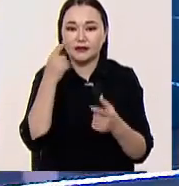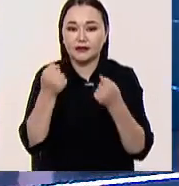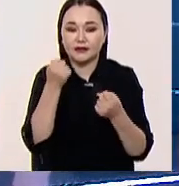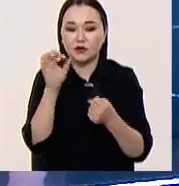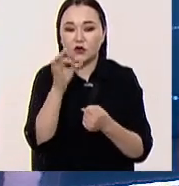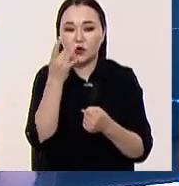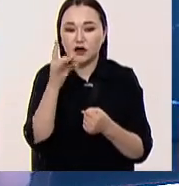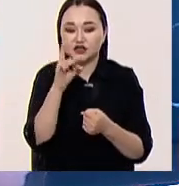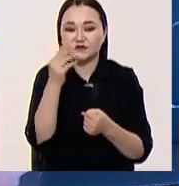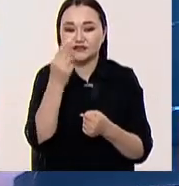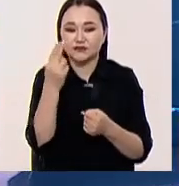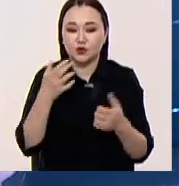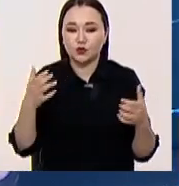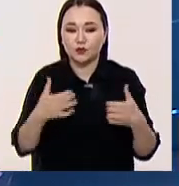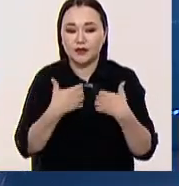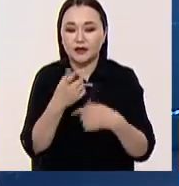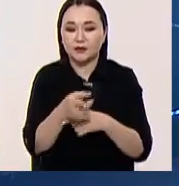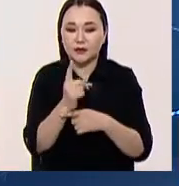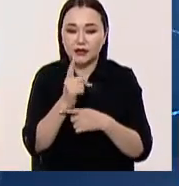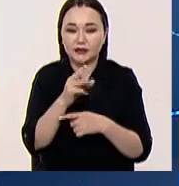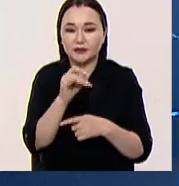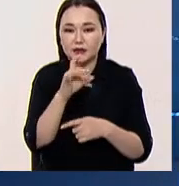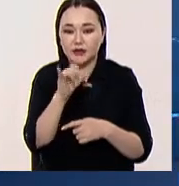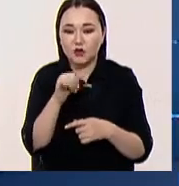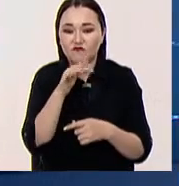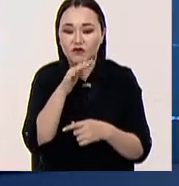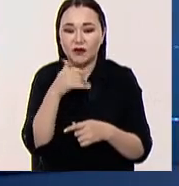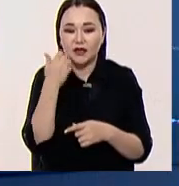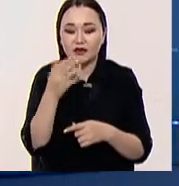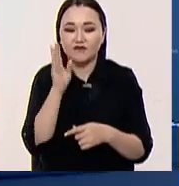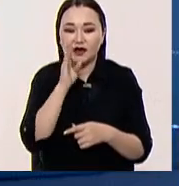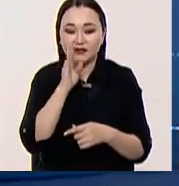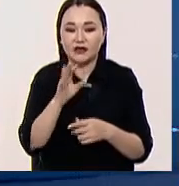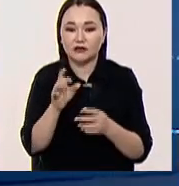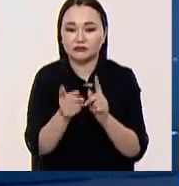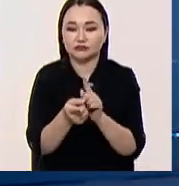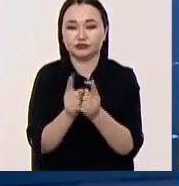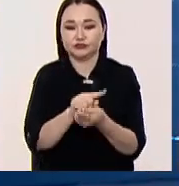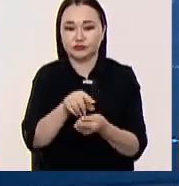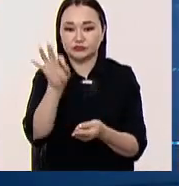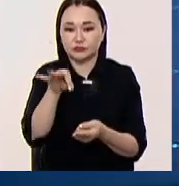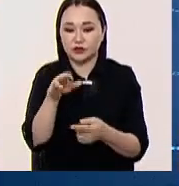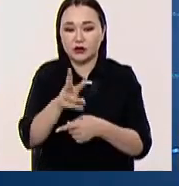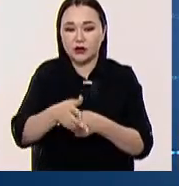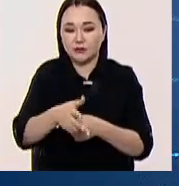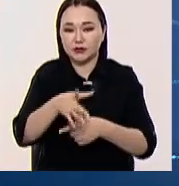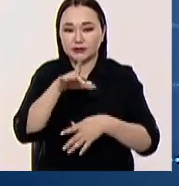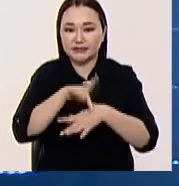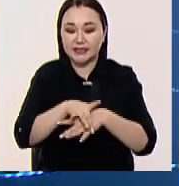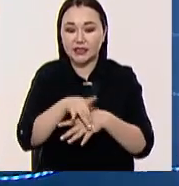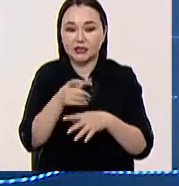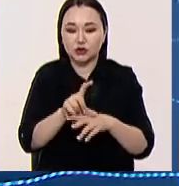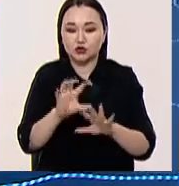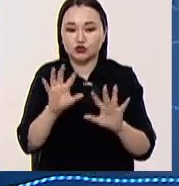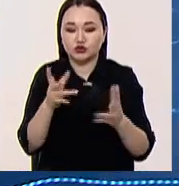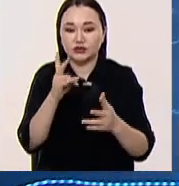Ярко-оранжевый цвет водоема напугал рыбака в Темиртау. Момент, когда вода резко окрасилась, мужчина снял на камеру. Инцидент